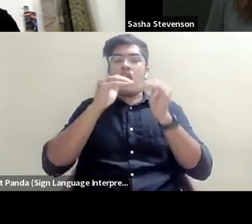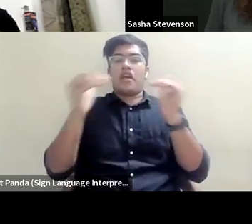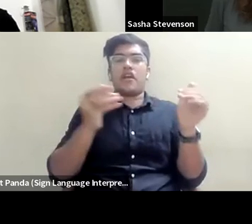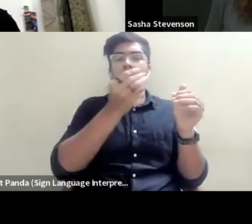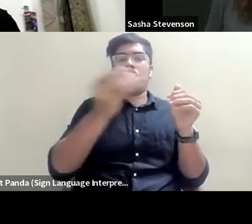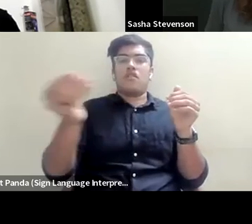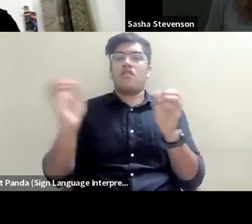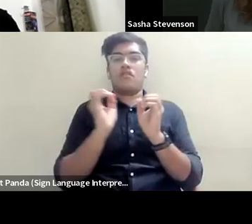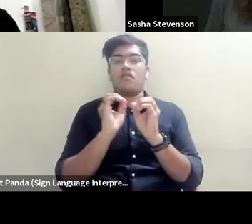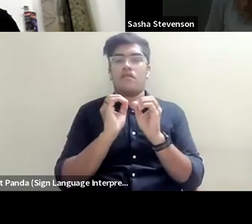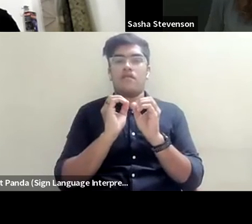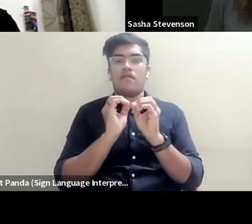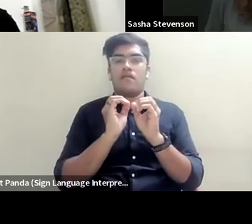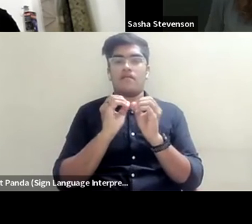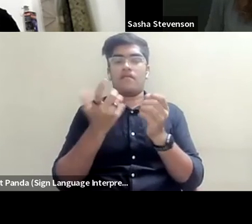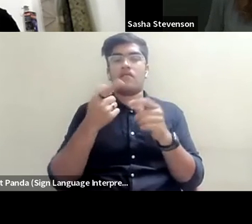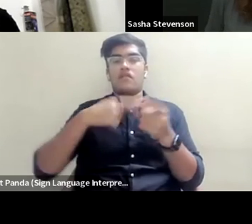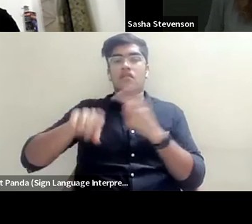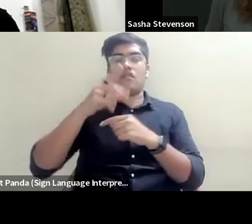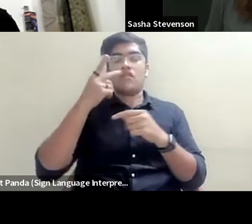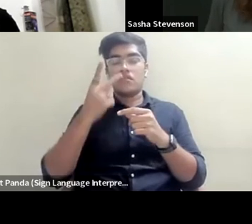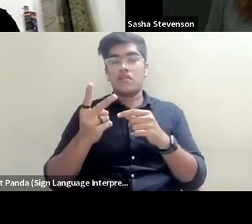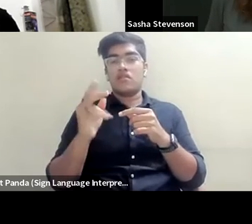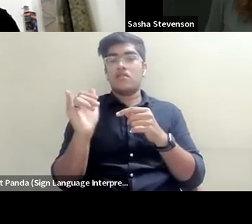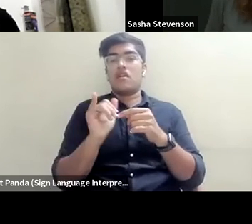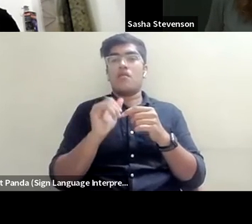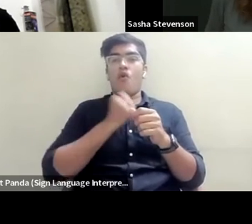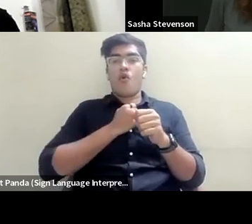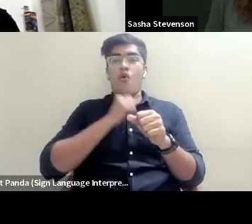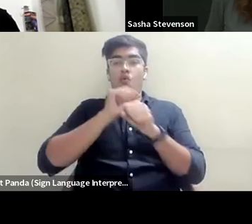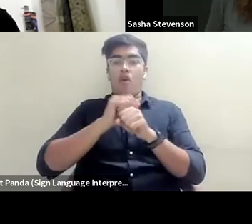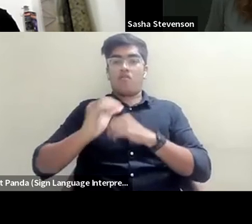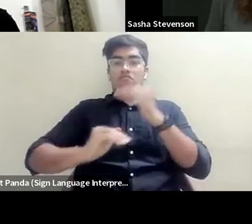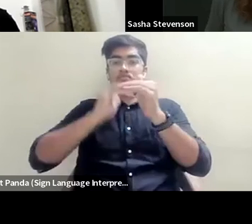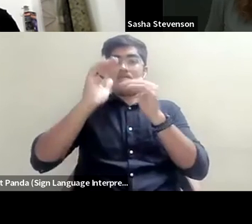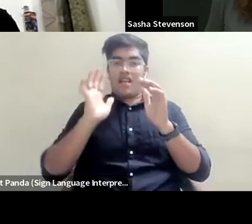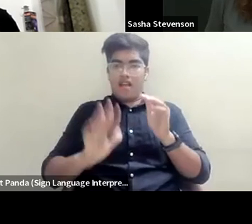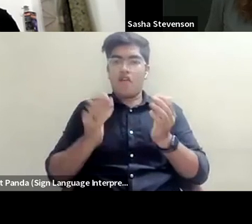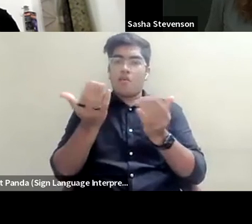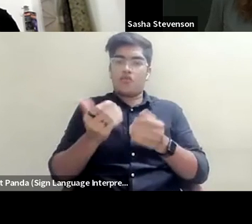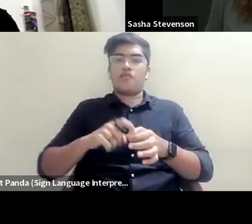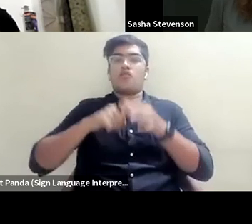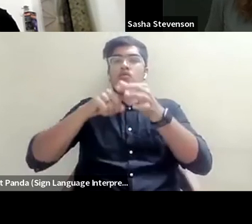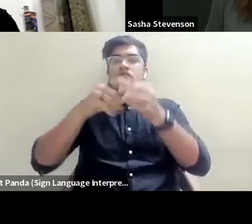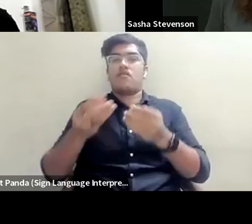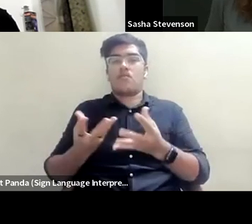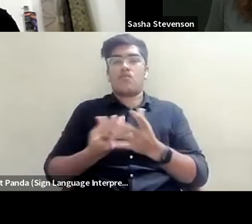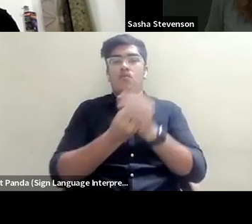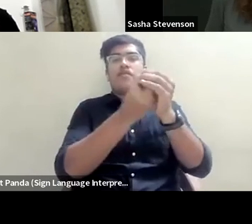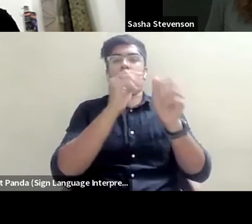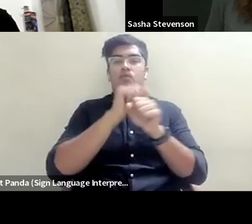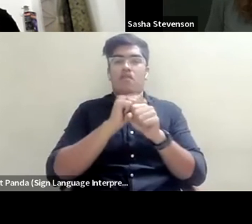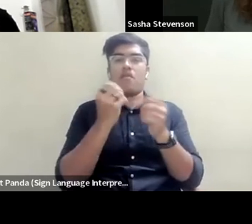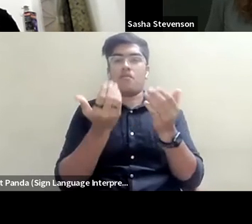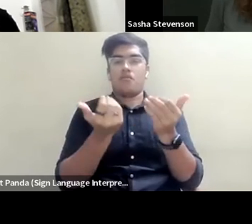ग्लोबल, जैसे हम लोगों का मोबिलिटी बढ़ता है, तो मोबिलिटी के साथ में वो सवाल भी उसके साथ में जाता है. तो ये भीम आर्मी